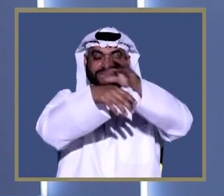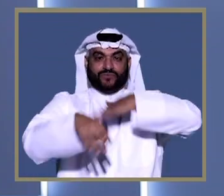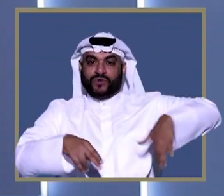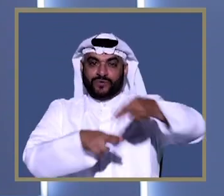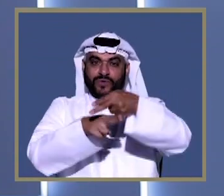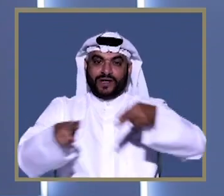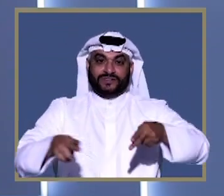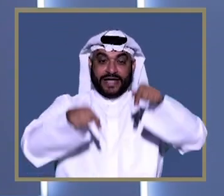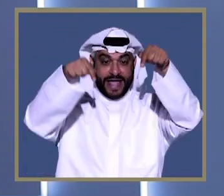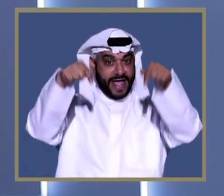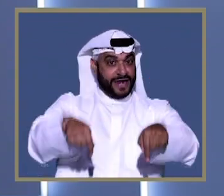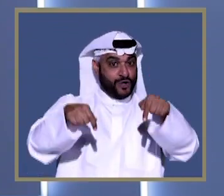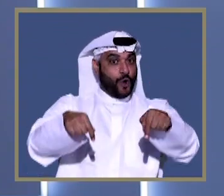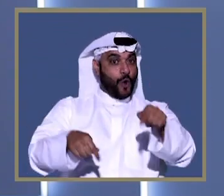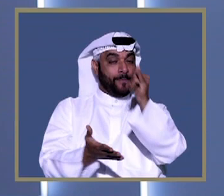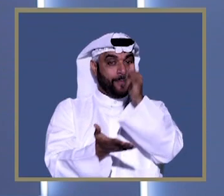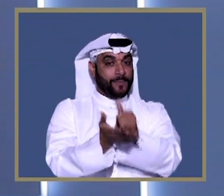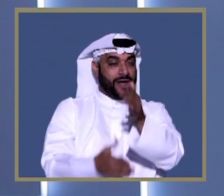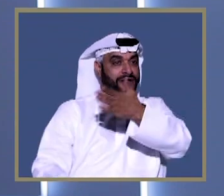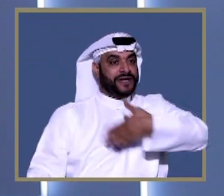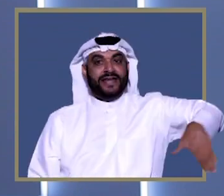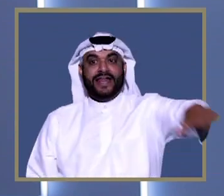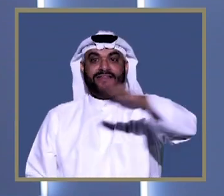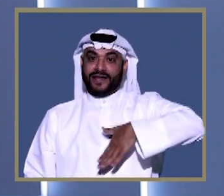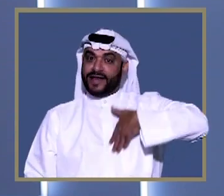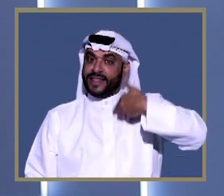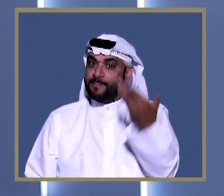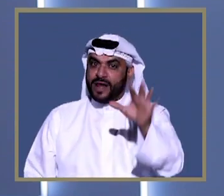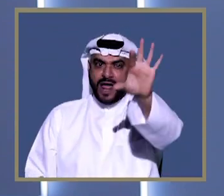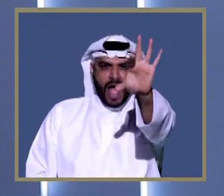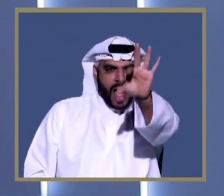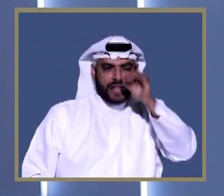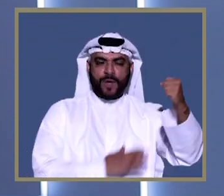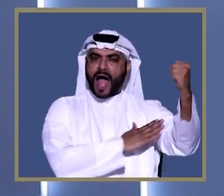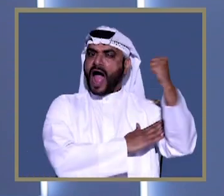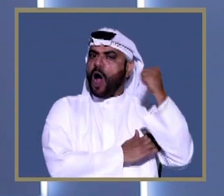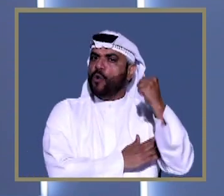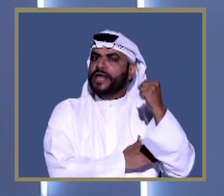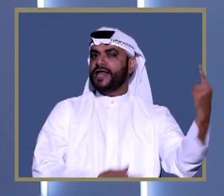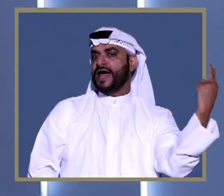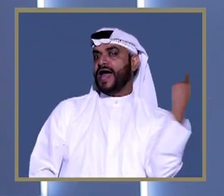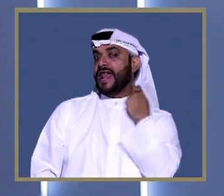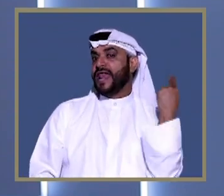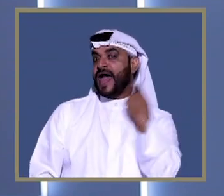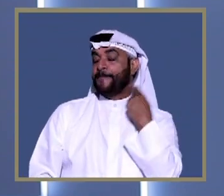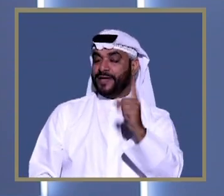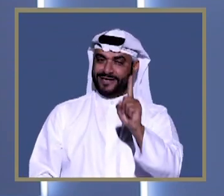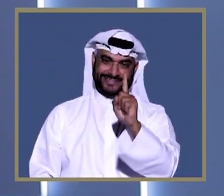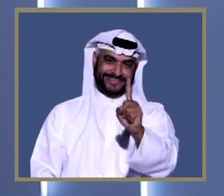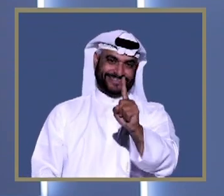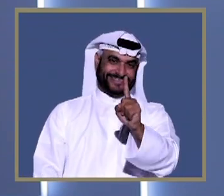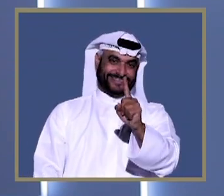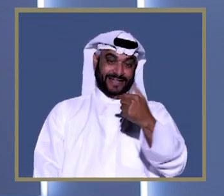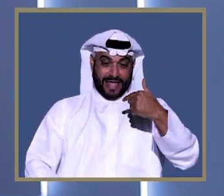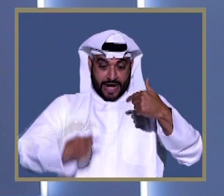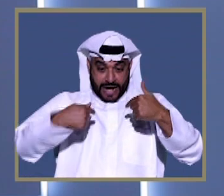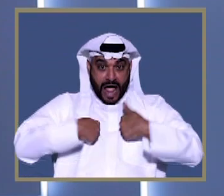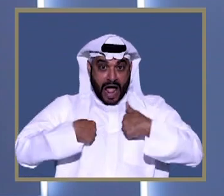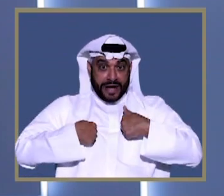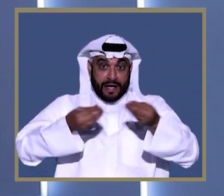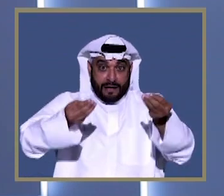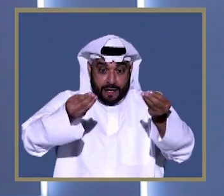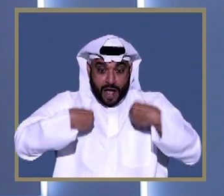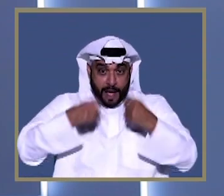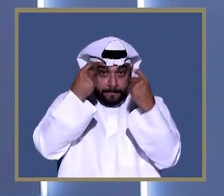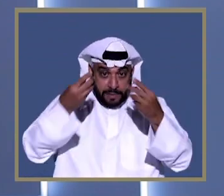مفصلي وتاريخي في الكويت، نتمنى من الجميع أن يختاروا القوي الأمين، إن خير من استأجرت القوي الأمين. إن رأيتم